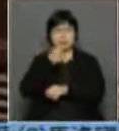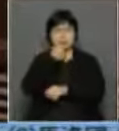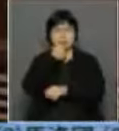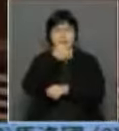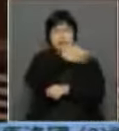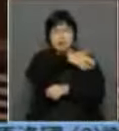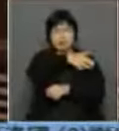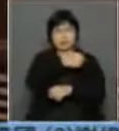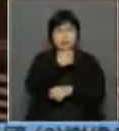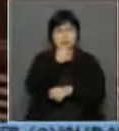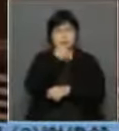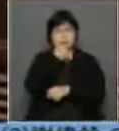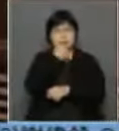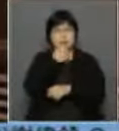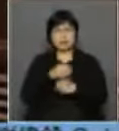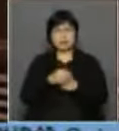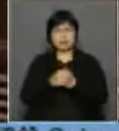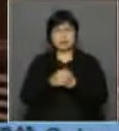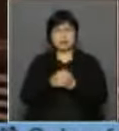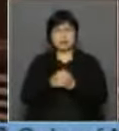面